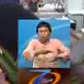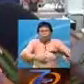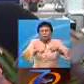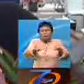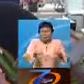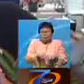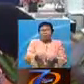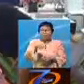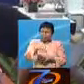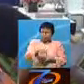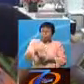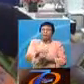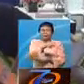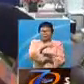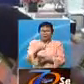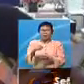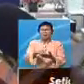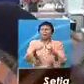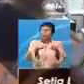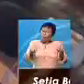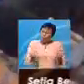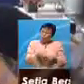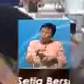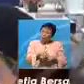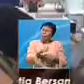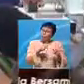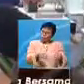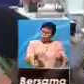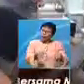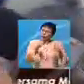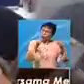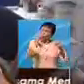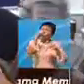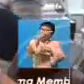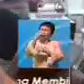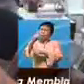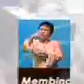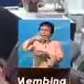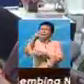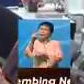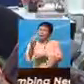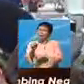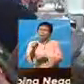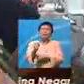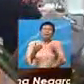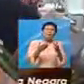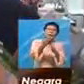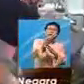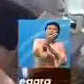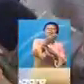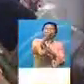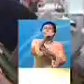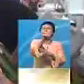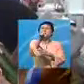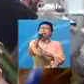bukan satu platform yang sangat baik untuk syarikat-syarikat especially SME so melalui ini matrik